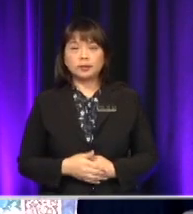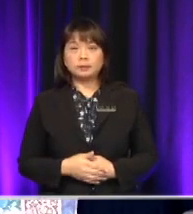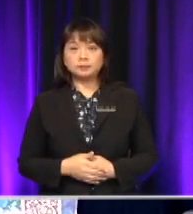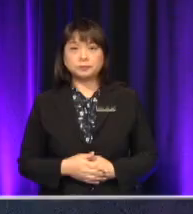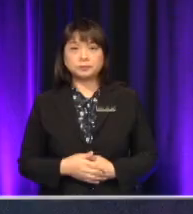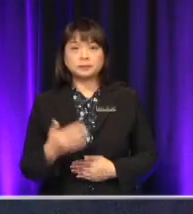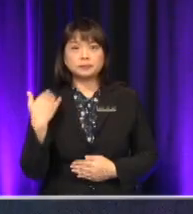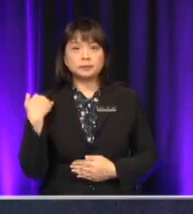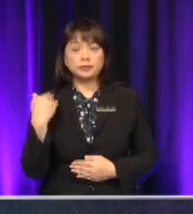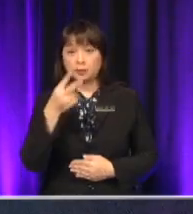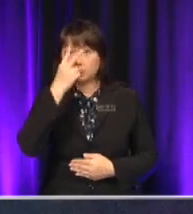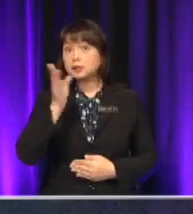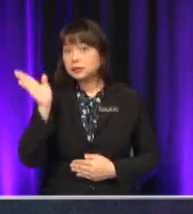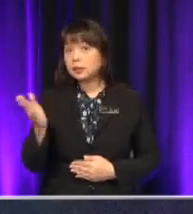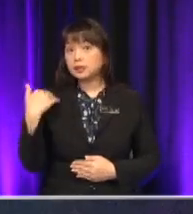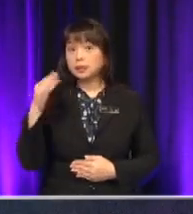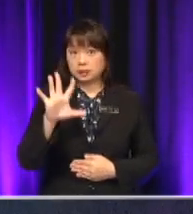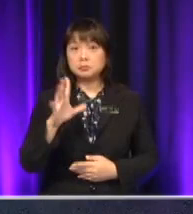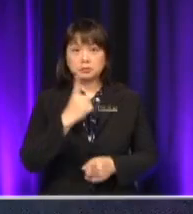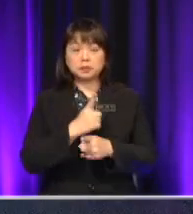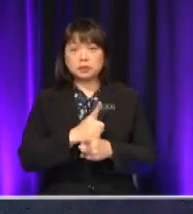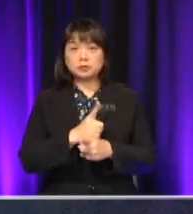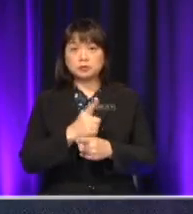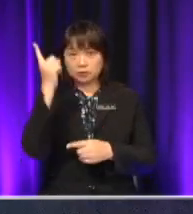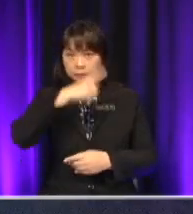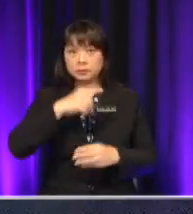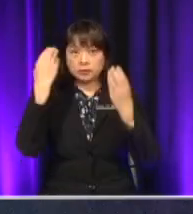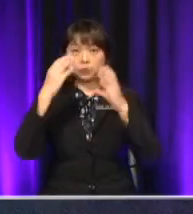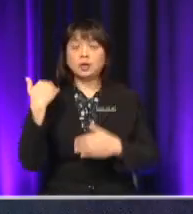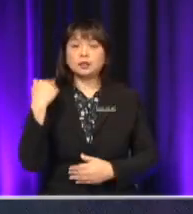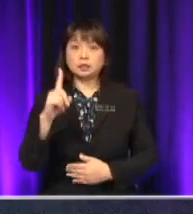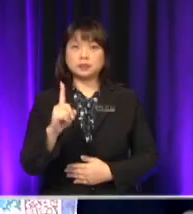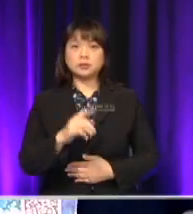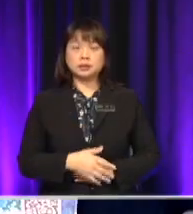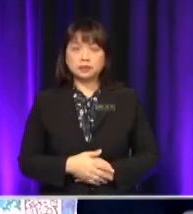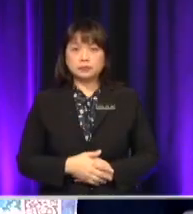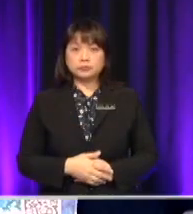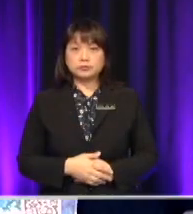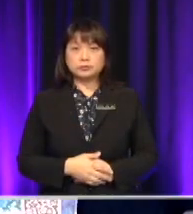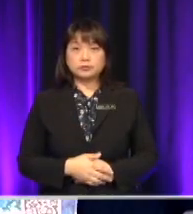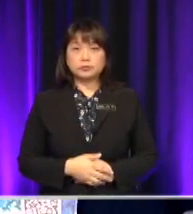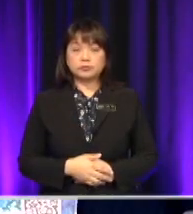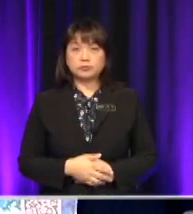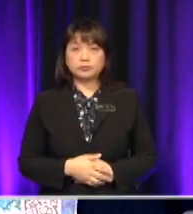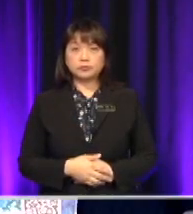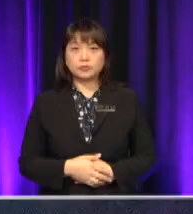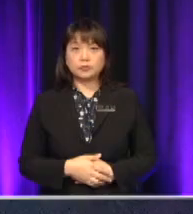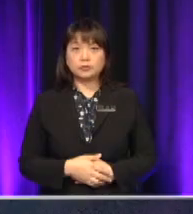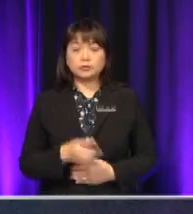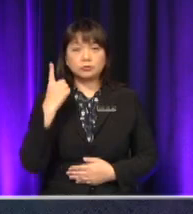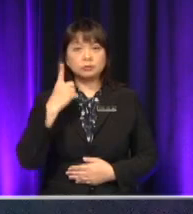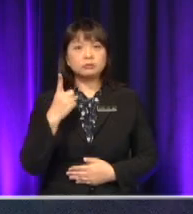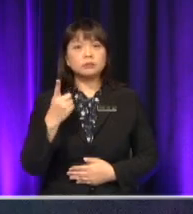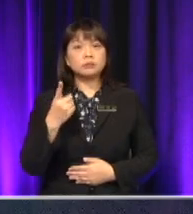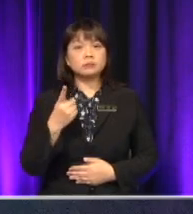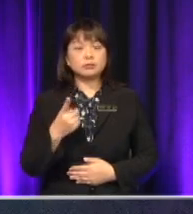betul tak 5? Ada 1, 2, 3, 4, 5 betul 5. cikgu? Ini ada 1 kan? Jadi kita tengok masalahnya. Contohlah, dulu-dulu pernah main buayan tak? Pernah cikgu.